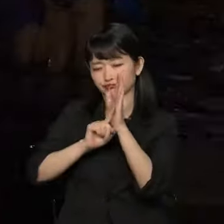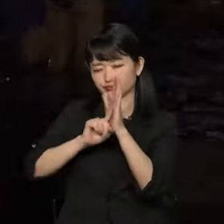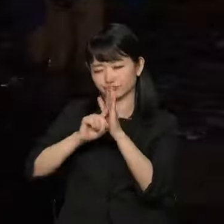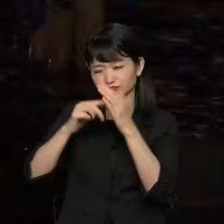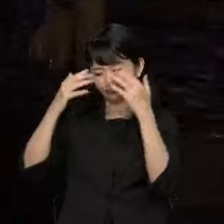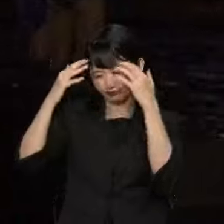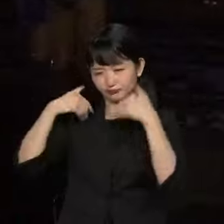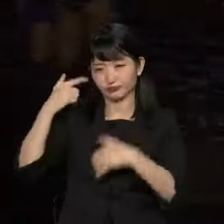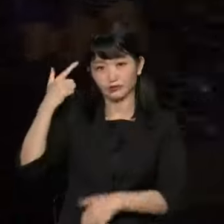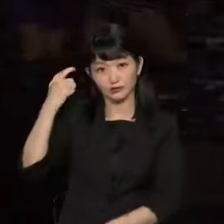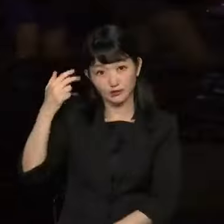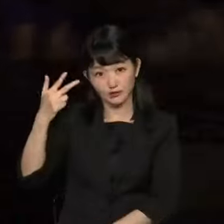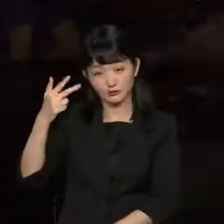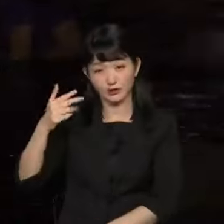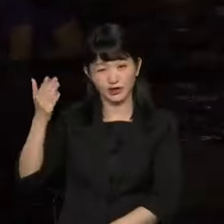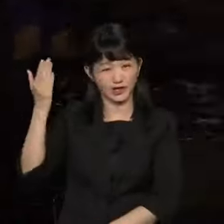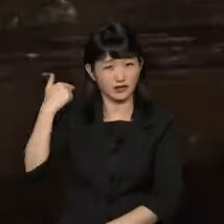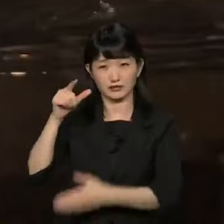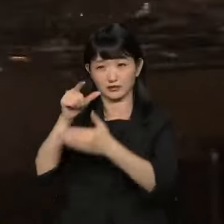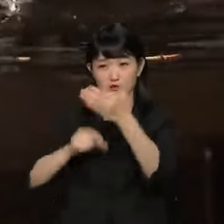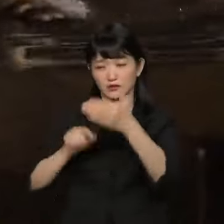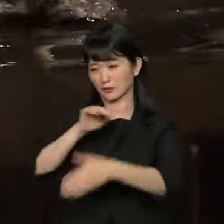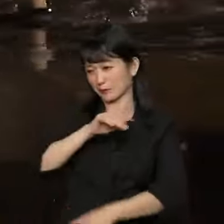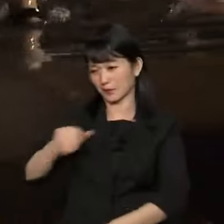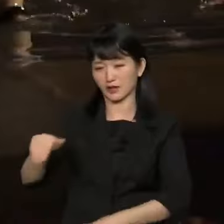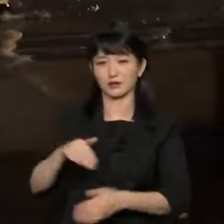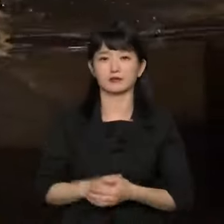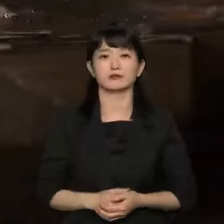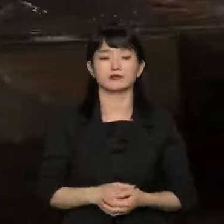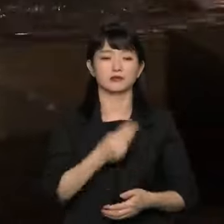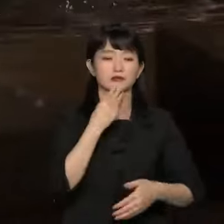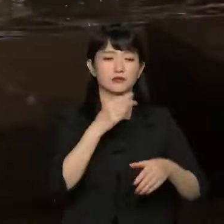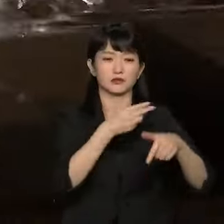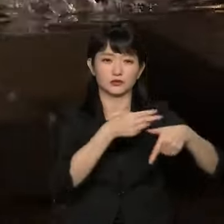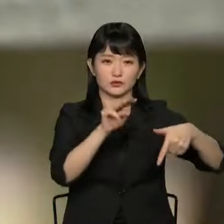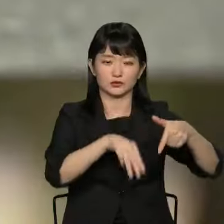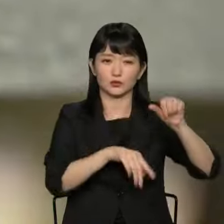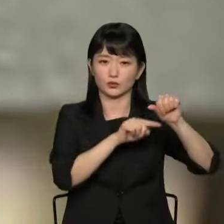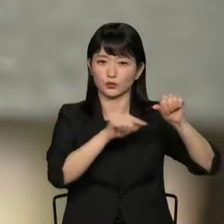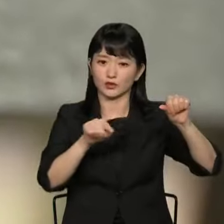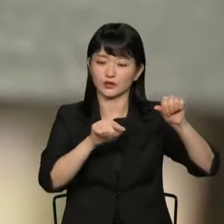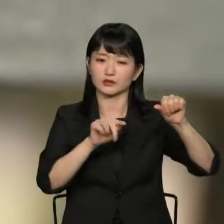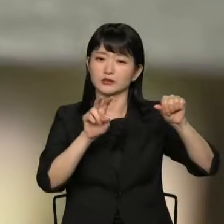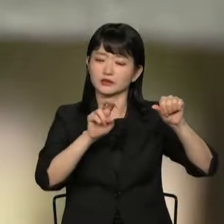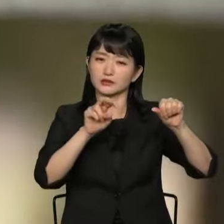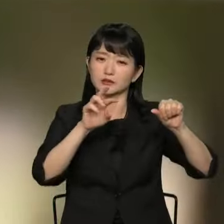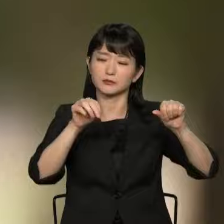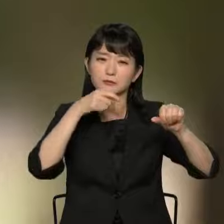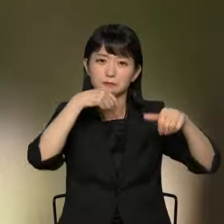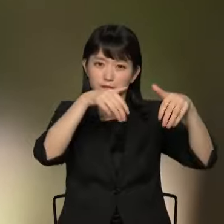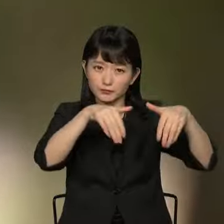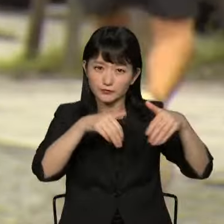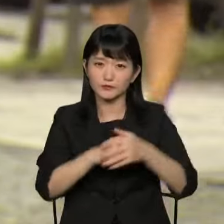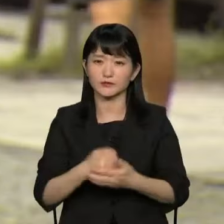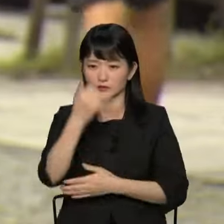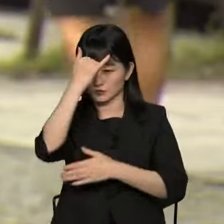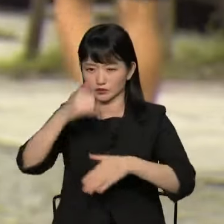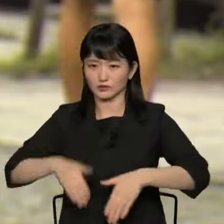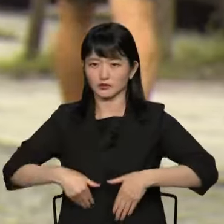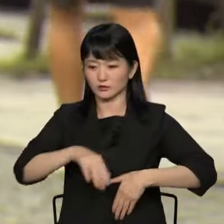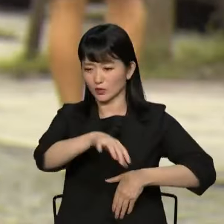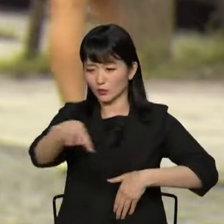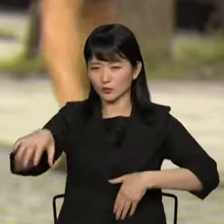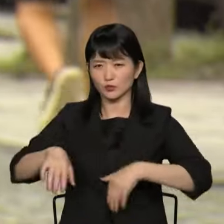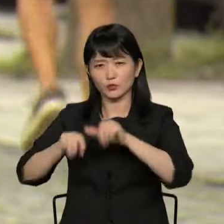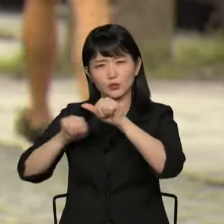역대 최장 기록을 고쳐쓰고 있습니다. 서울, 인천은 5에서 20mm, 충청권과 남부지방엔 5에서 40mm의